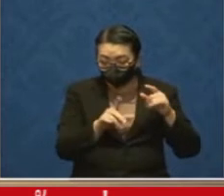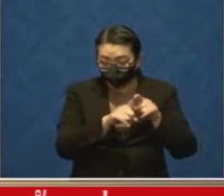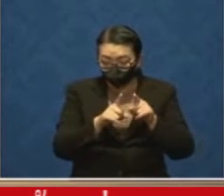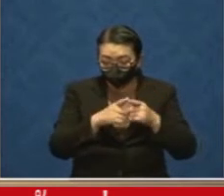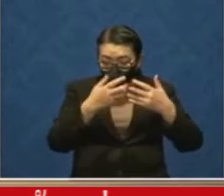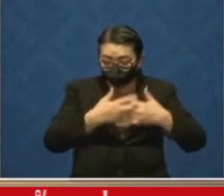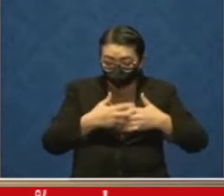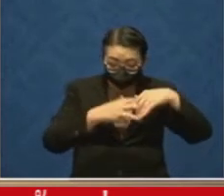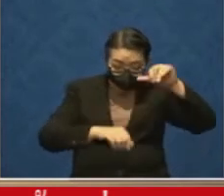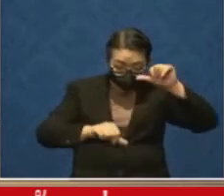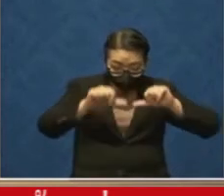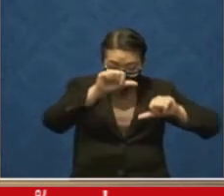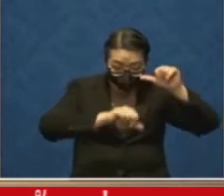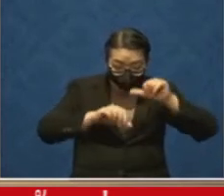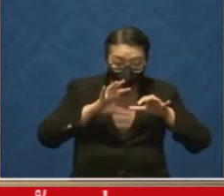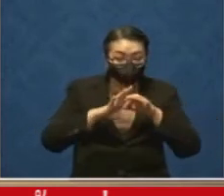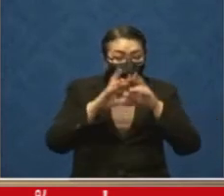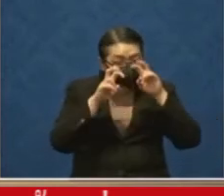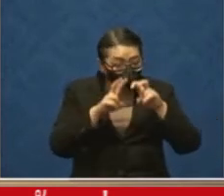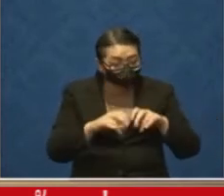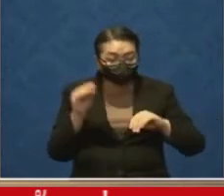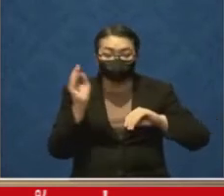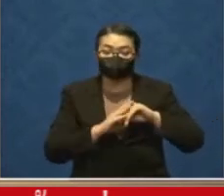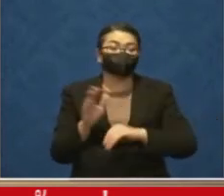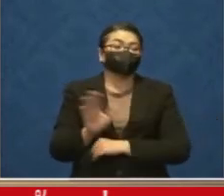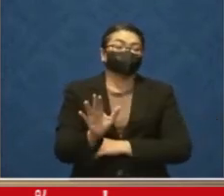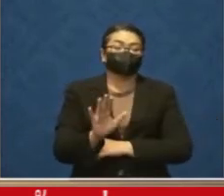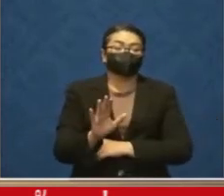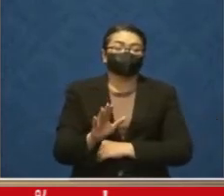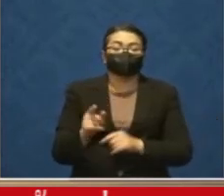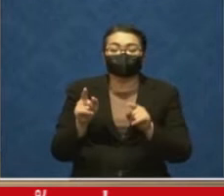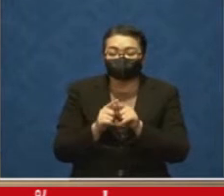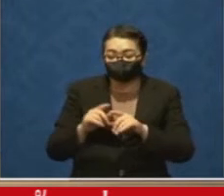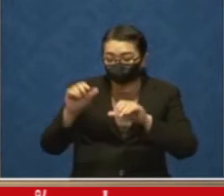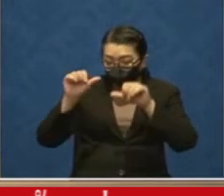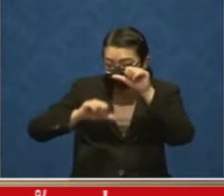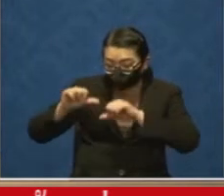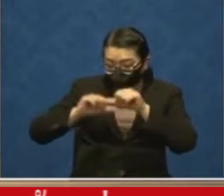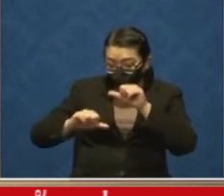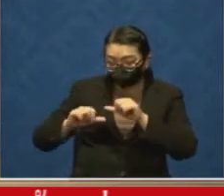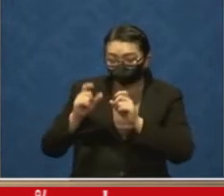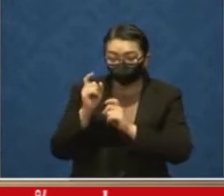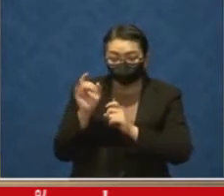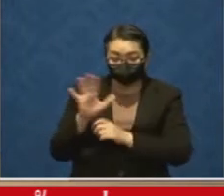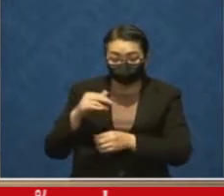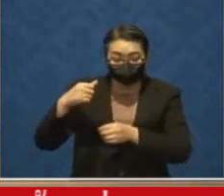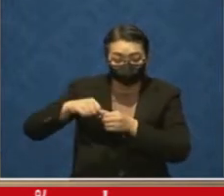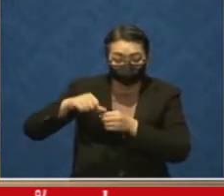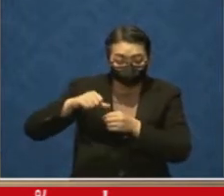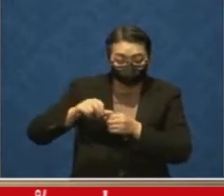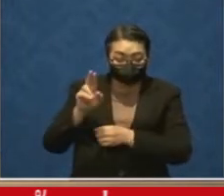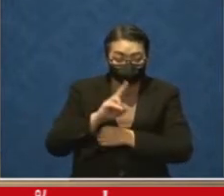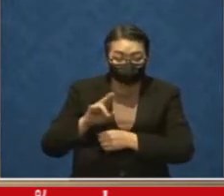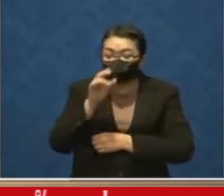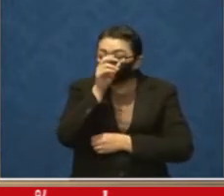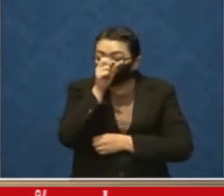์จะต้องไม่เติมสารเคμีที่ใช้ในการวเคระทดลอง sustainability safety isนตัวอย่างน้มทใช้ใ